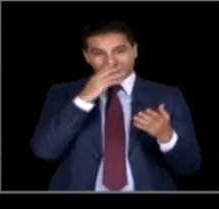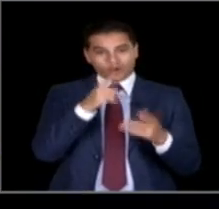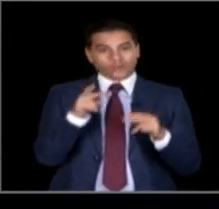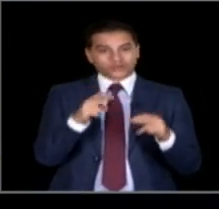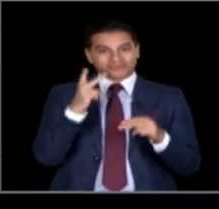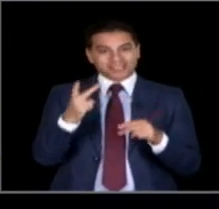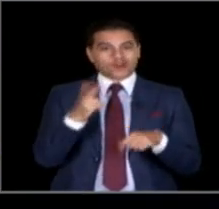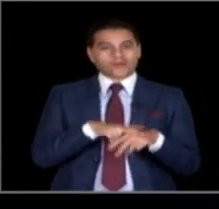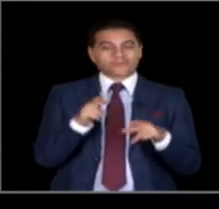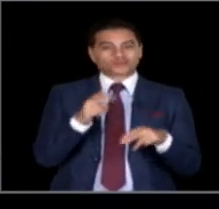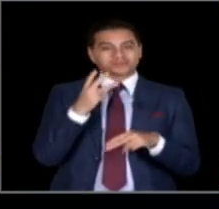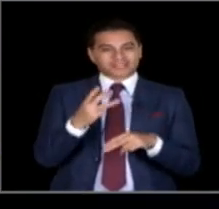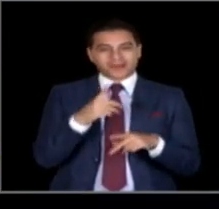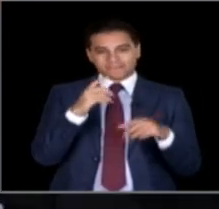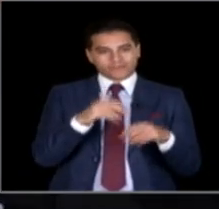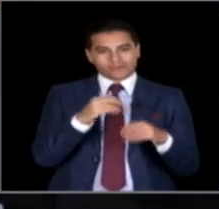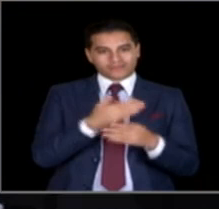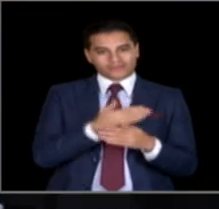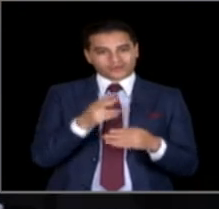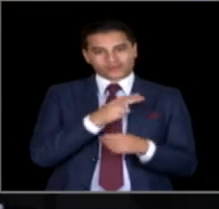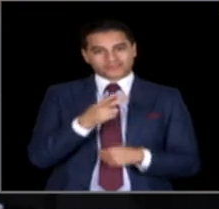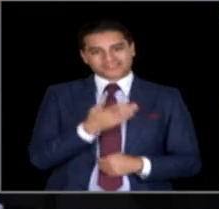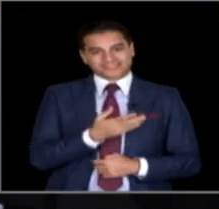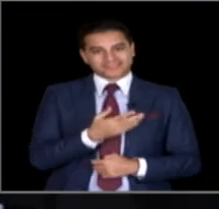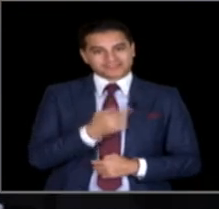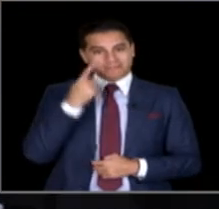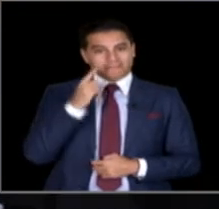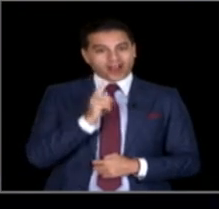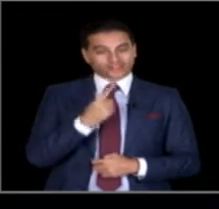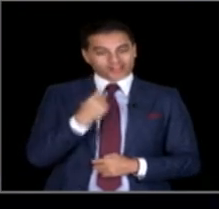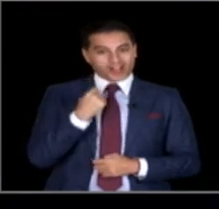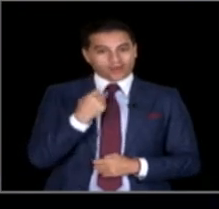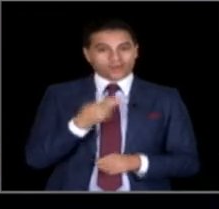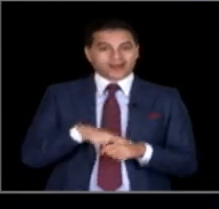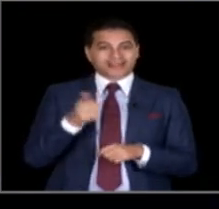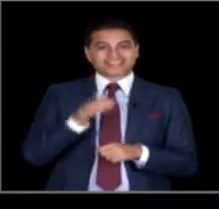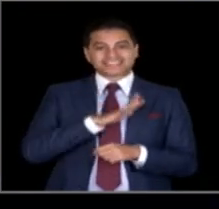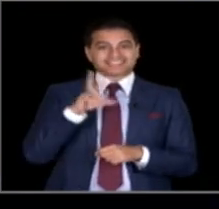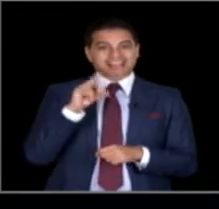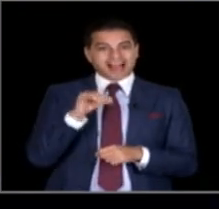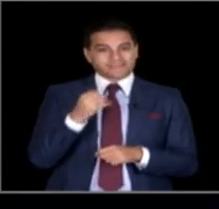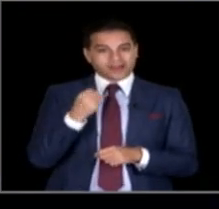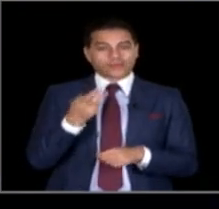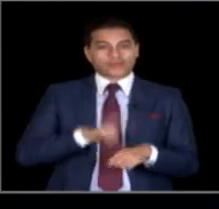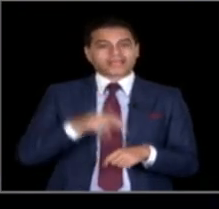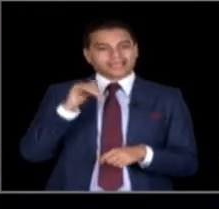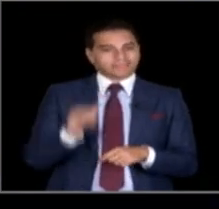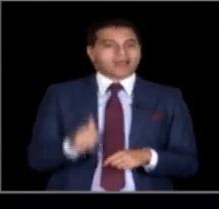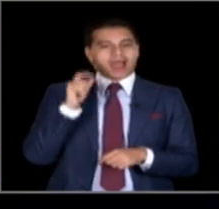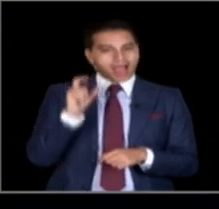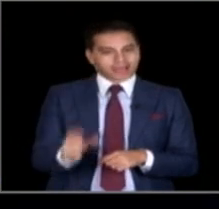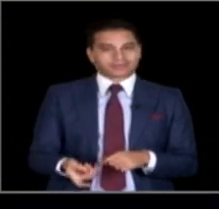هو وعمر النويهي. ربنا يوفقهم هما الاثنين. ما بيهزرش، واسلام كمان طبعا. وايمان